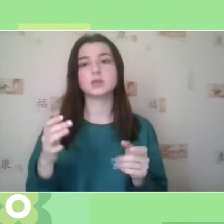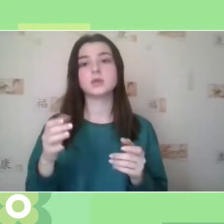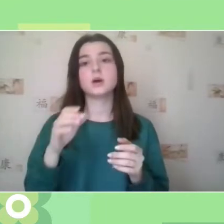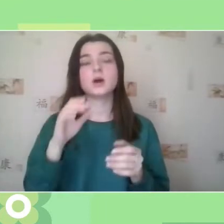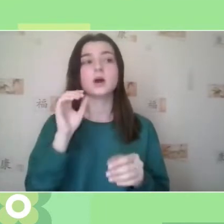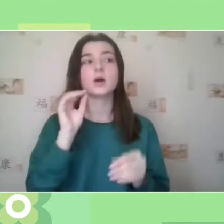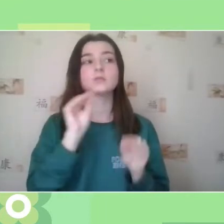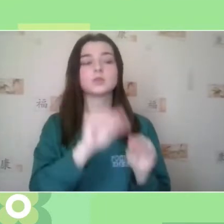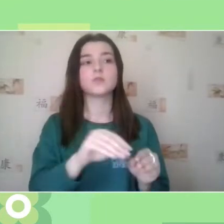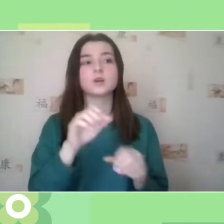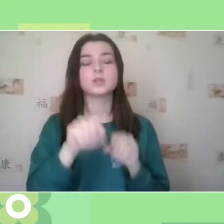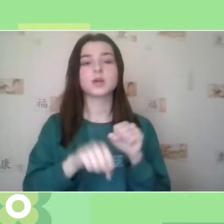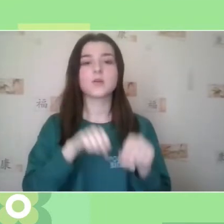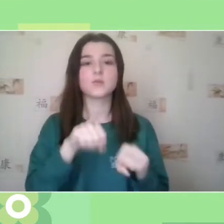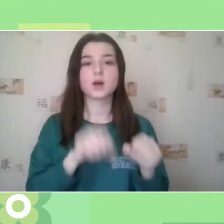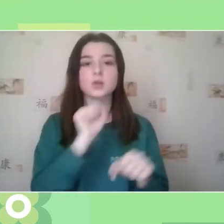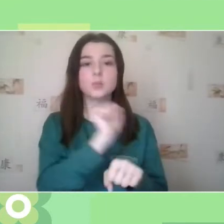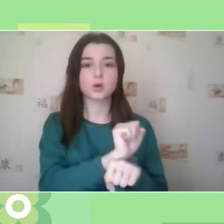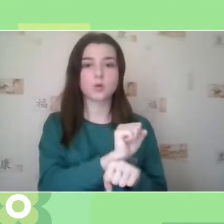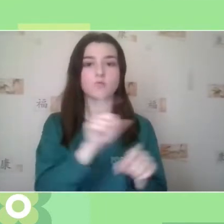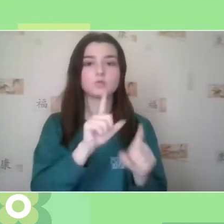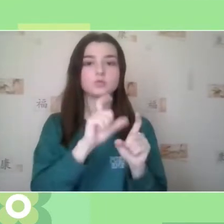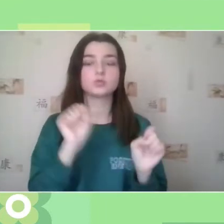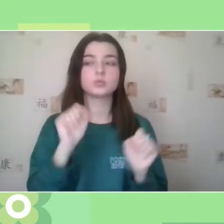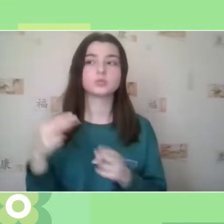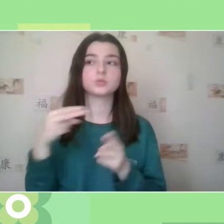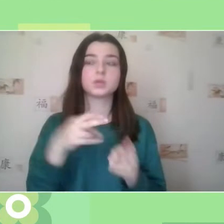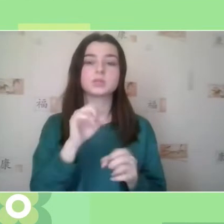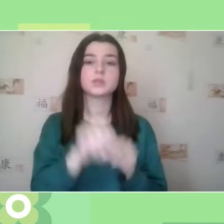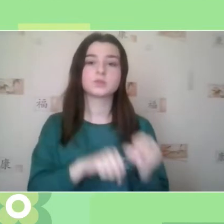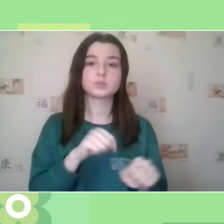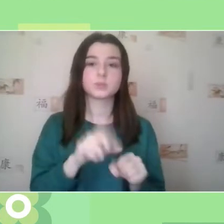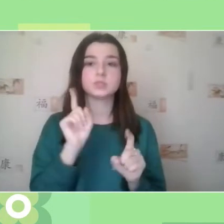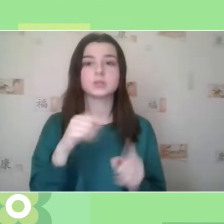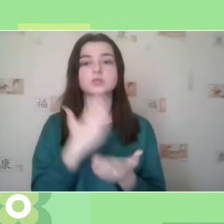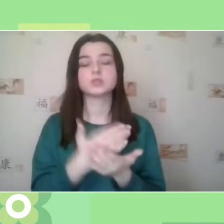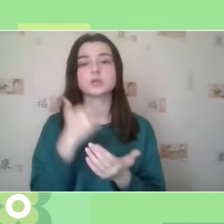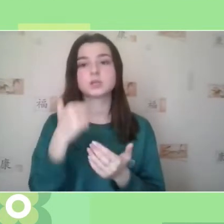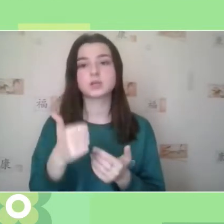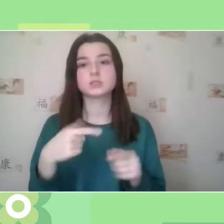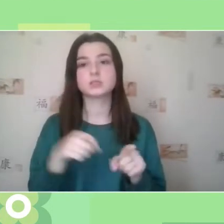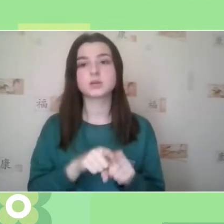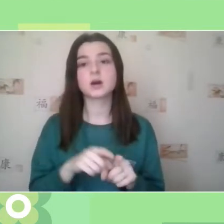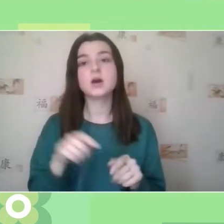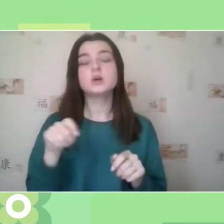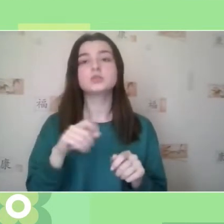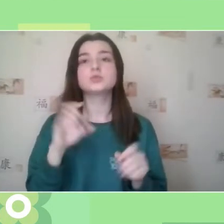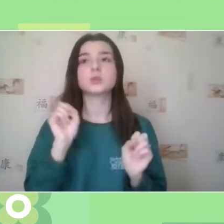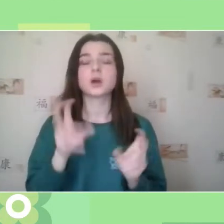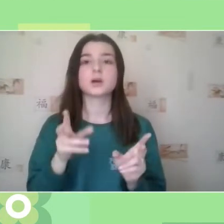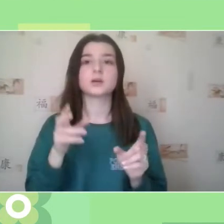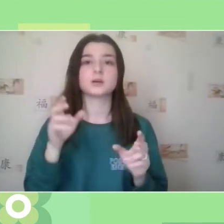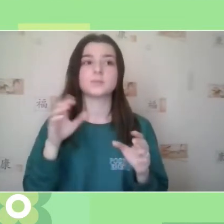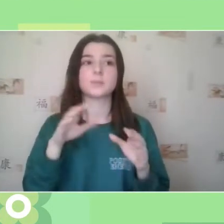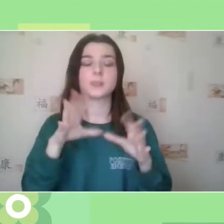біля Гончаренко-центру. Це означає, що люди можуть приїхати на велосипедах. І ще у нас є така класна штука, як м'які пуфи такі великі і